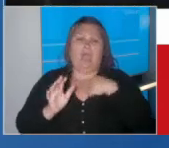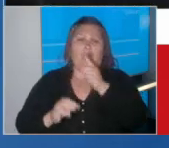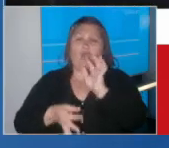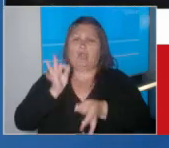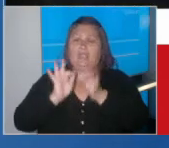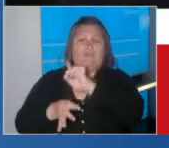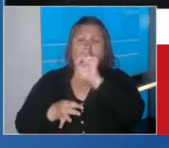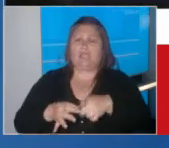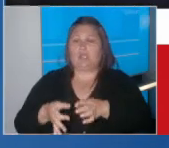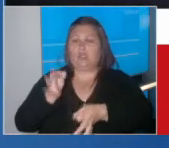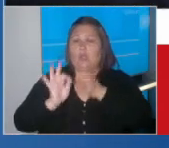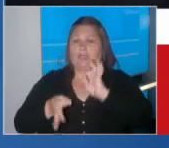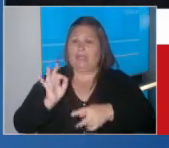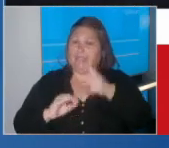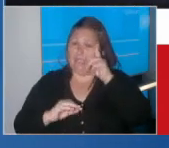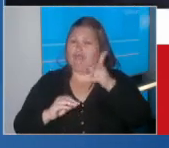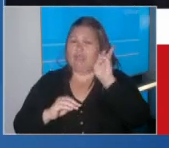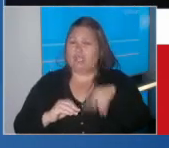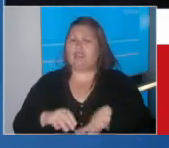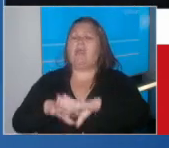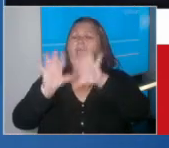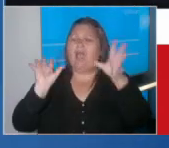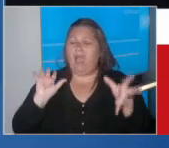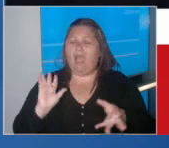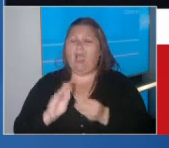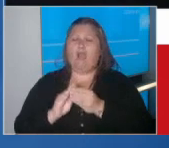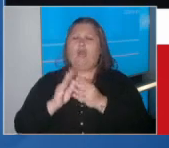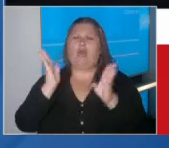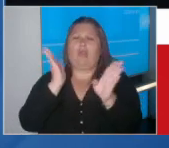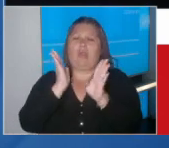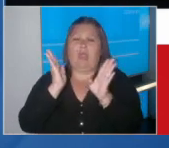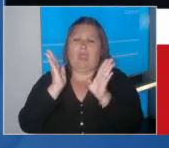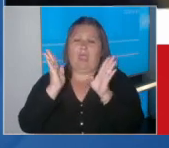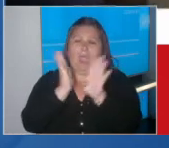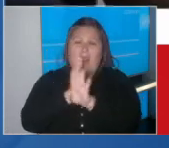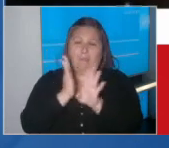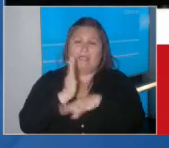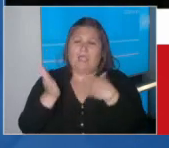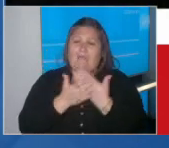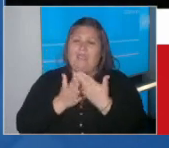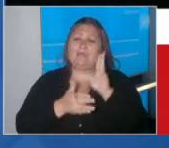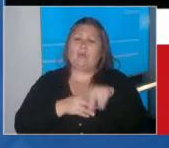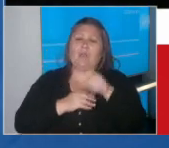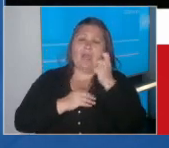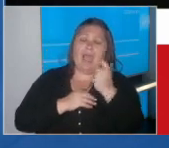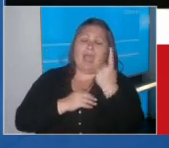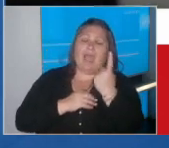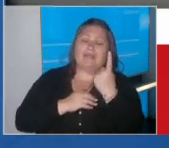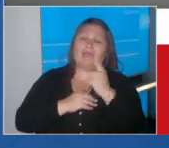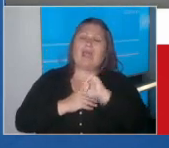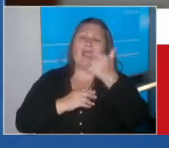אני לא צריך להיות עורך דין בשביל לדעת שיש שם הכל כולל העלמת ראיות מכוונת, ויש פה מילה אחת הכי